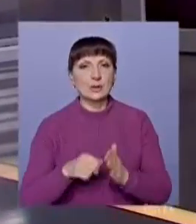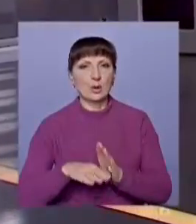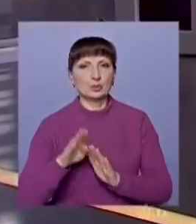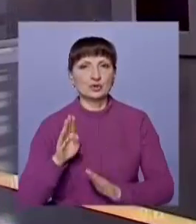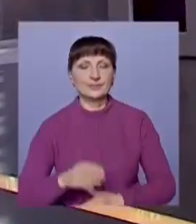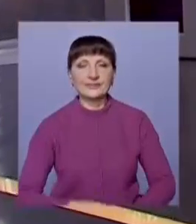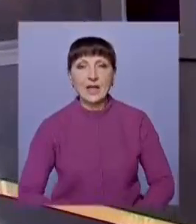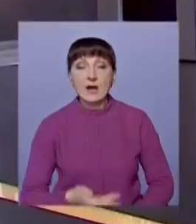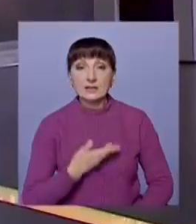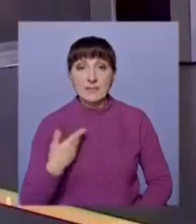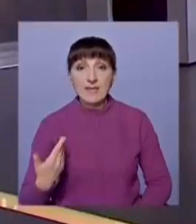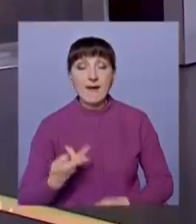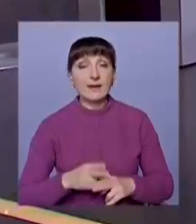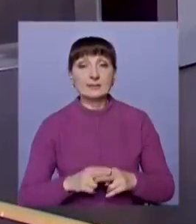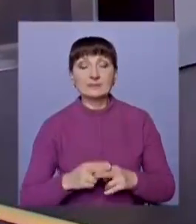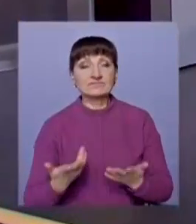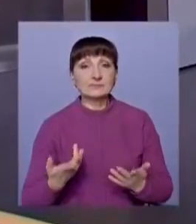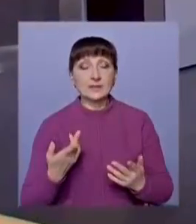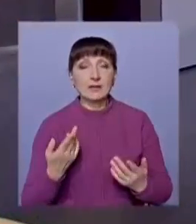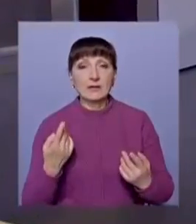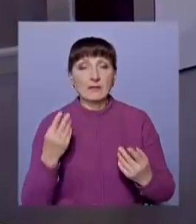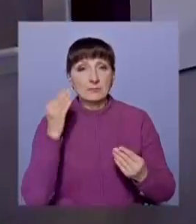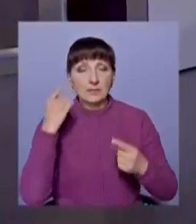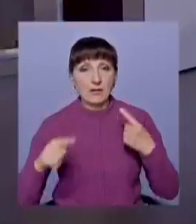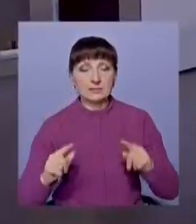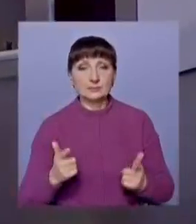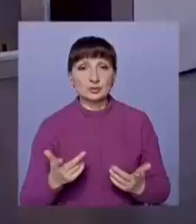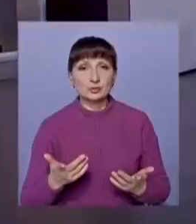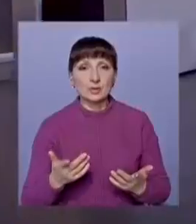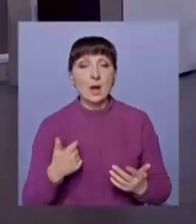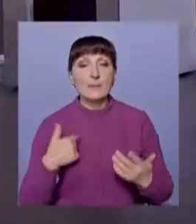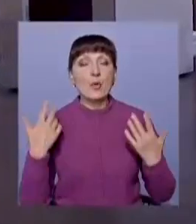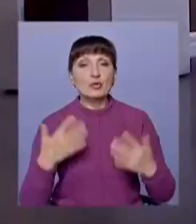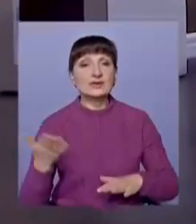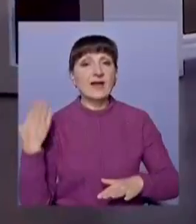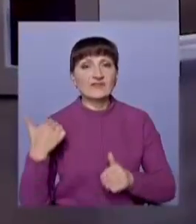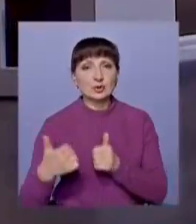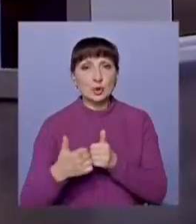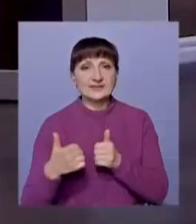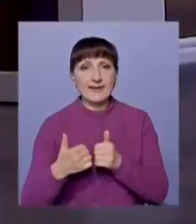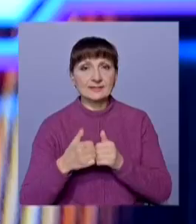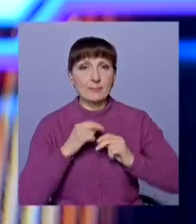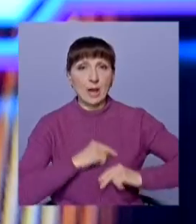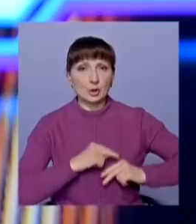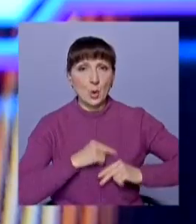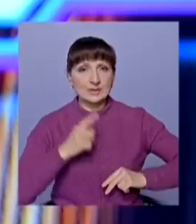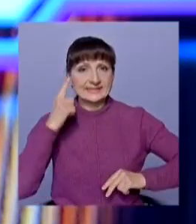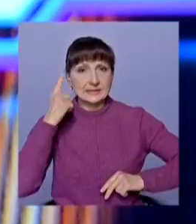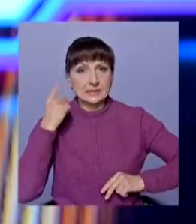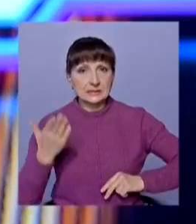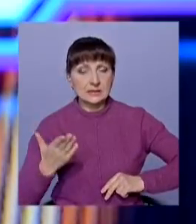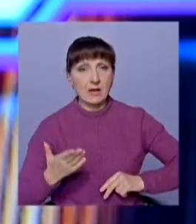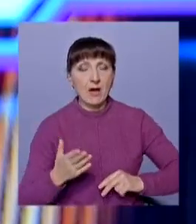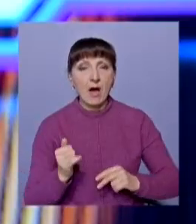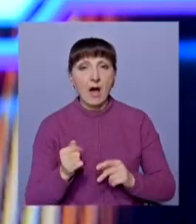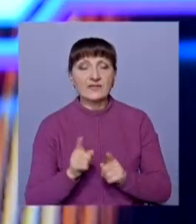меня просто, как для обывателя, это некая такая парадоксальная история, потому что вроде как мы уже давние соседи, мы давние партнеры, но тем не менее этот момент